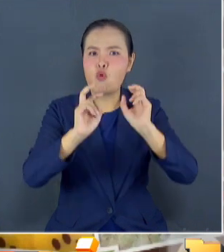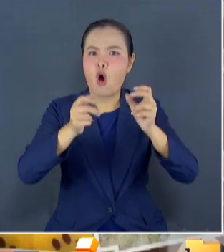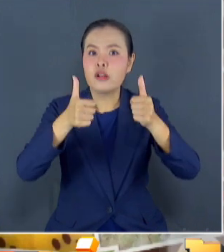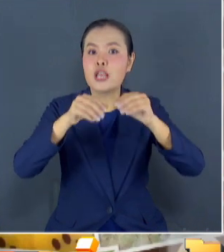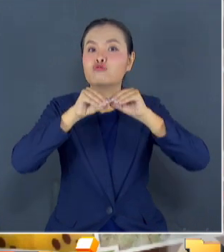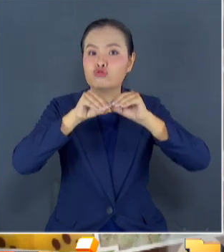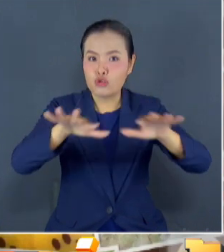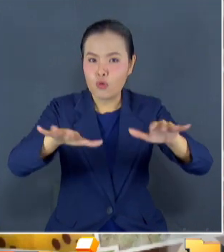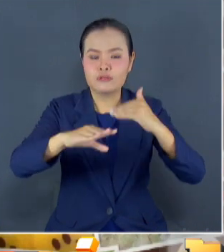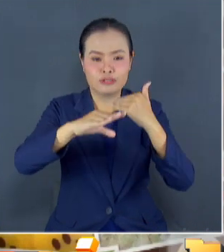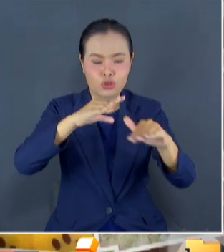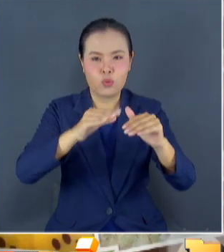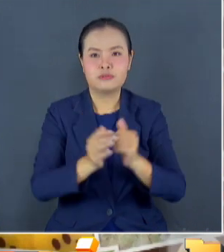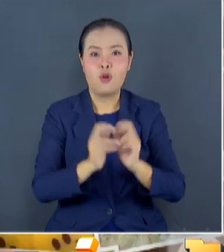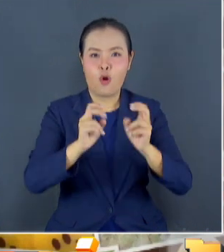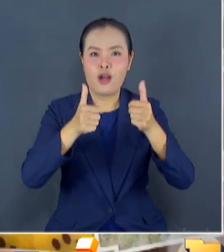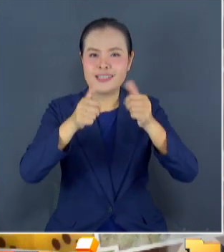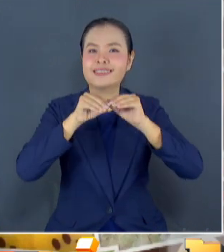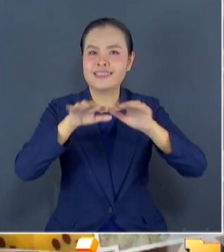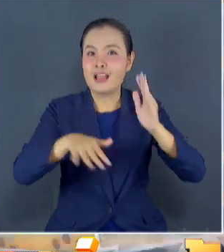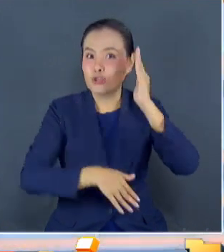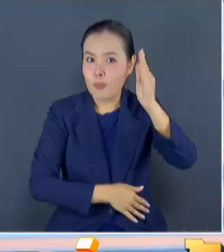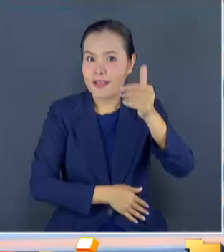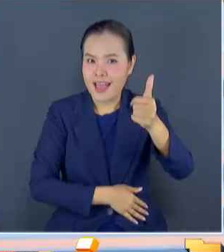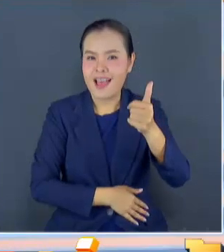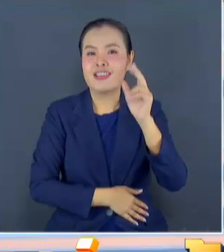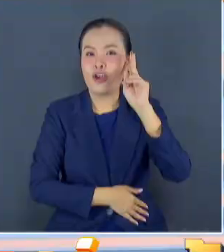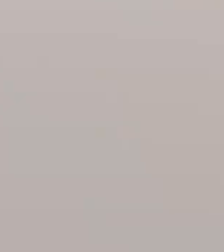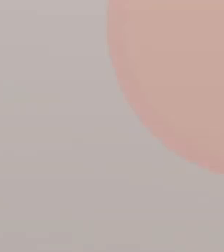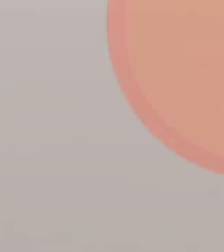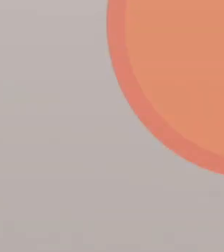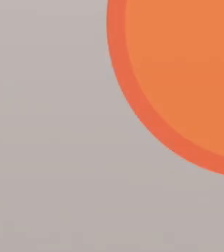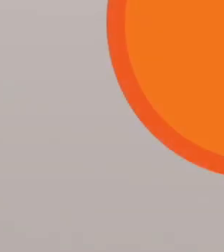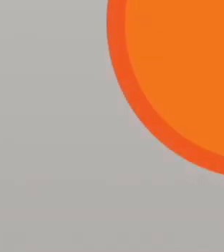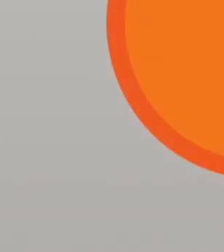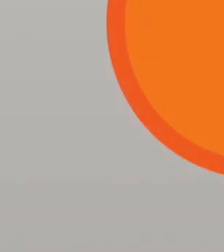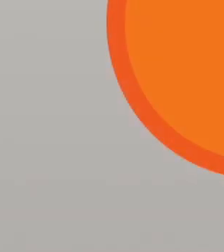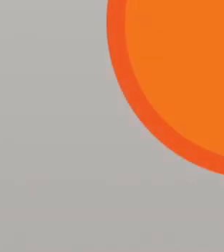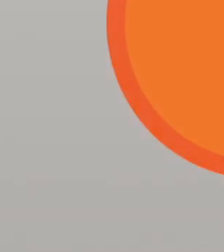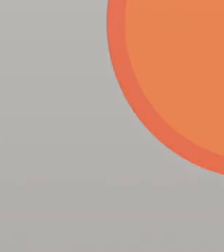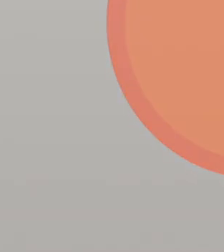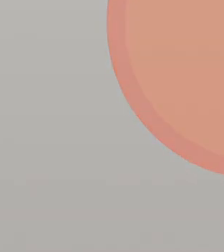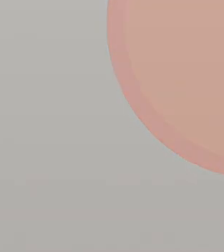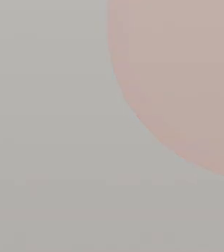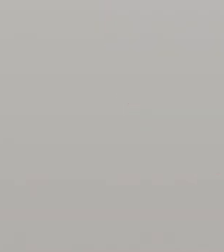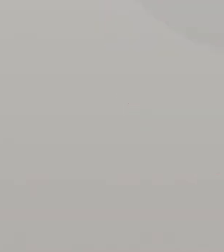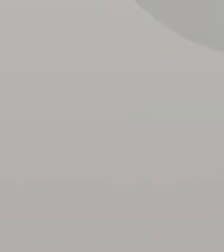ๆท่านส่งมาได้เลยนะครับจะได้เป็นเรื่องดีๆวีแชร์ในวันต่อๆไปของ Mono ข่าวเช้านะครับ